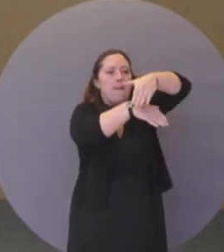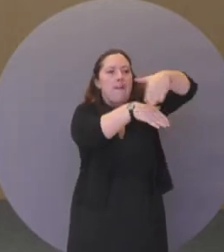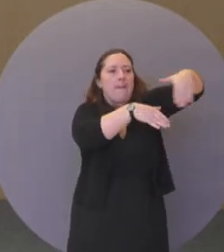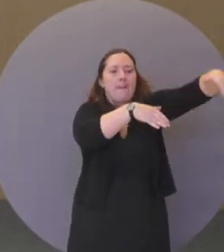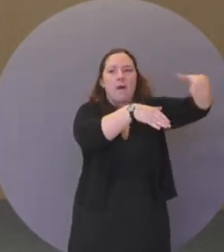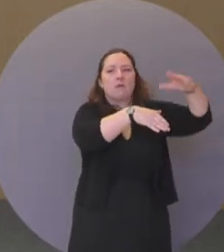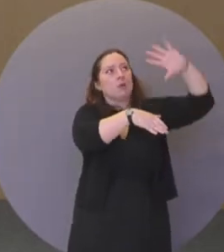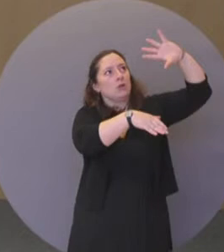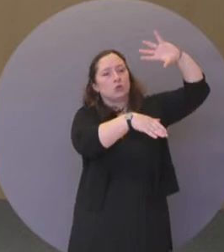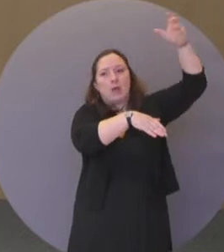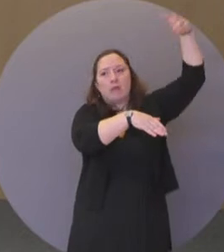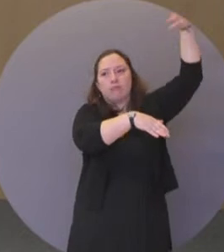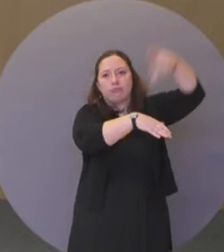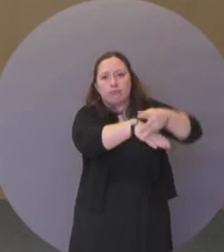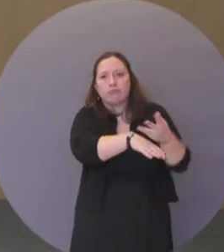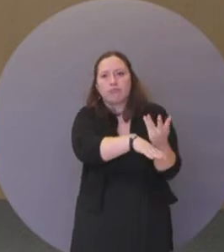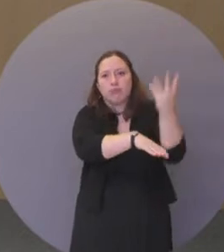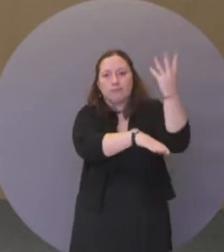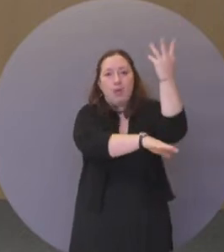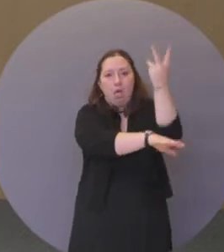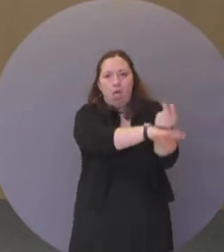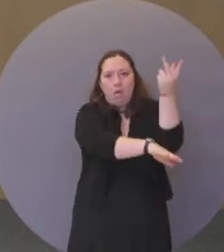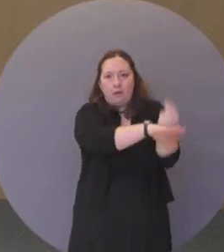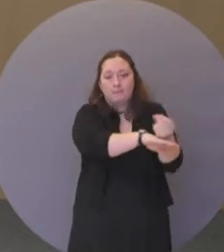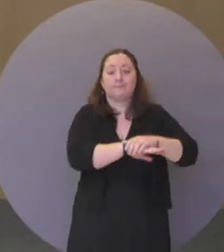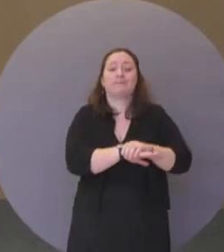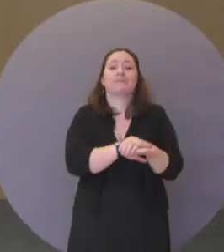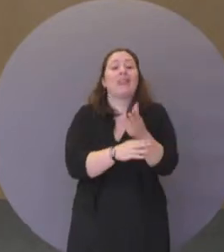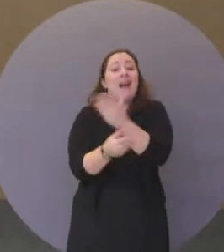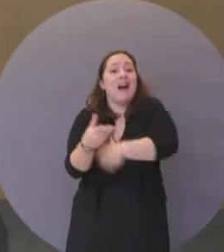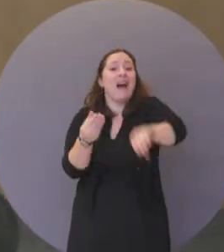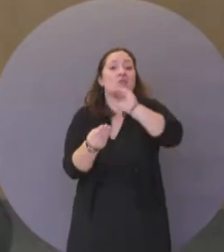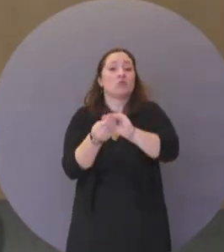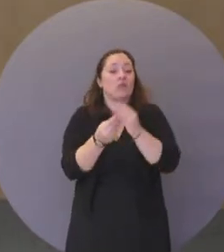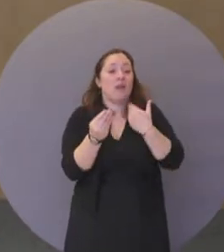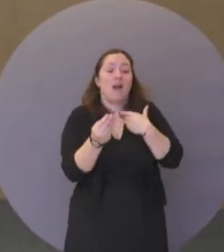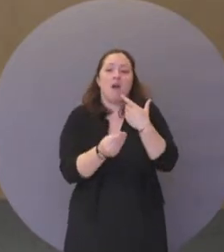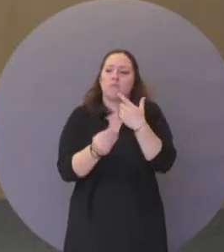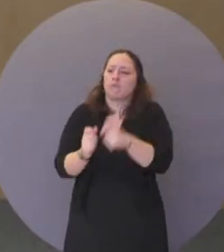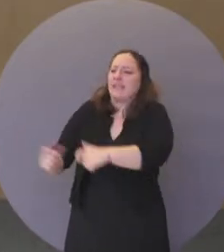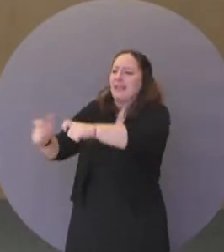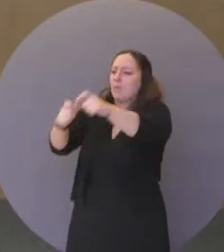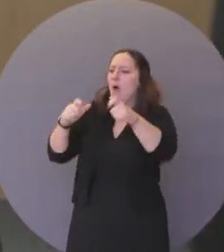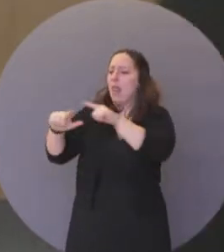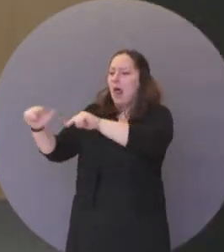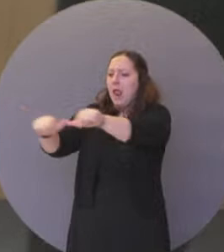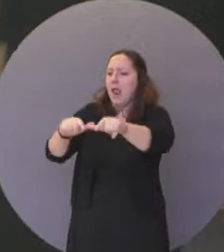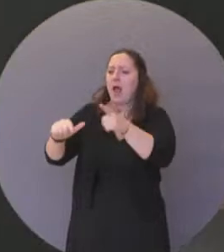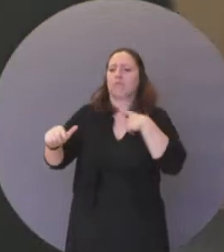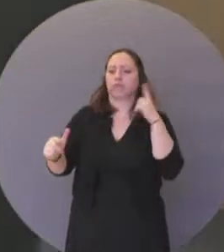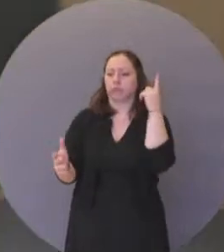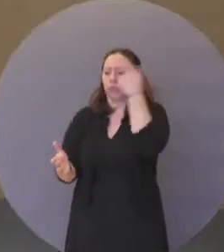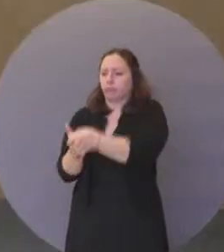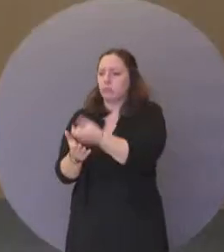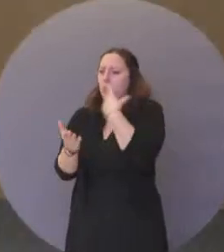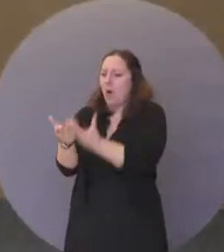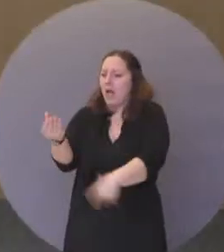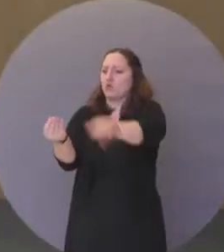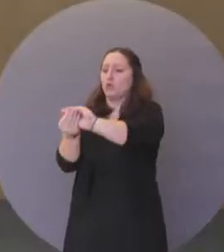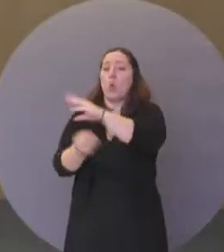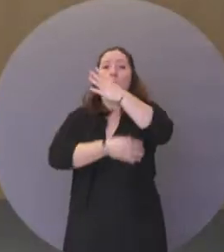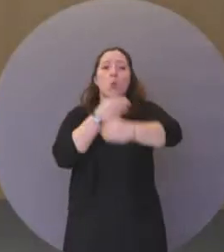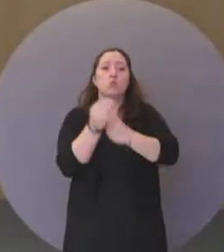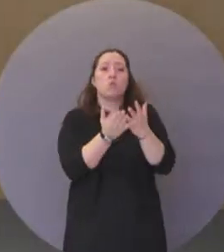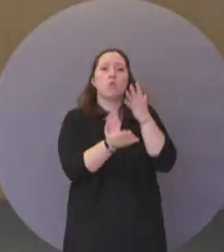d'un plan d'investissement sur notre propre patrimoine immobilier ou encore dans le cadre du projet alimentaire territorial